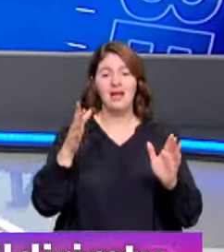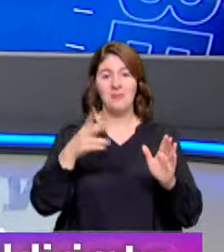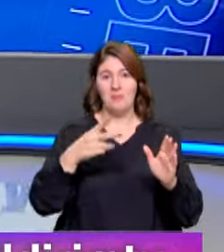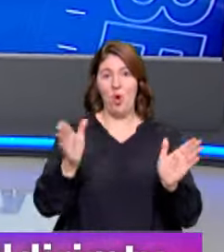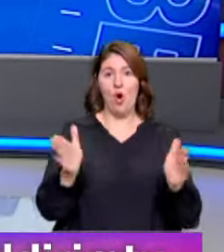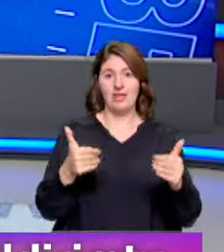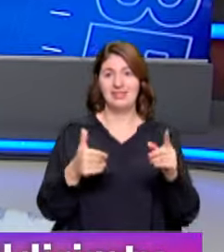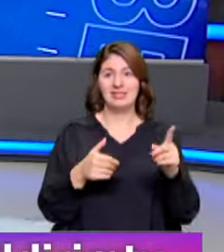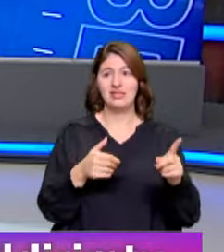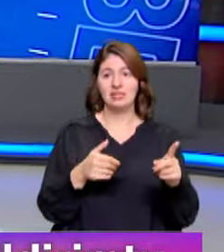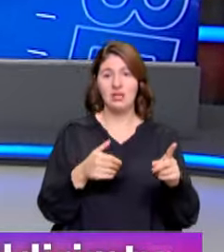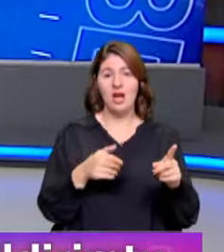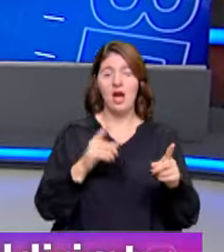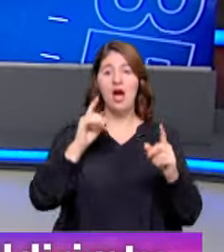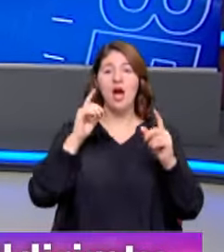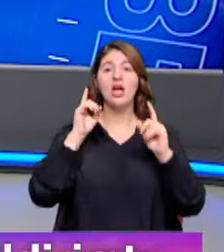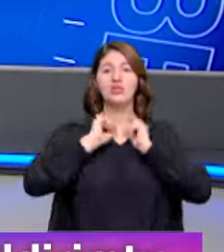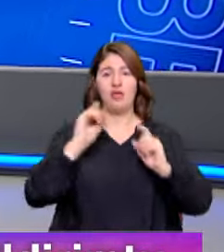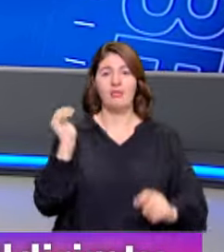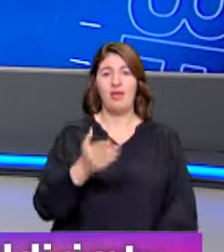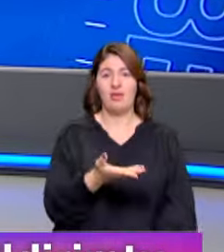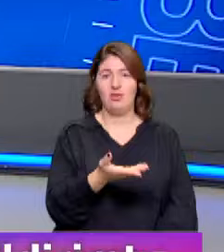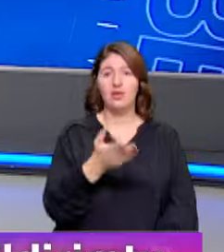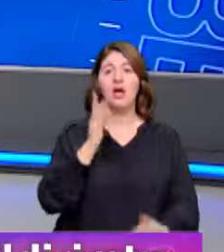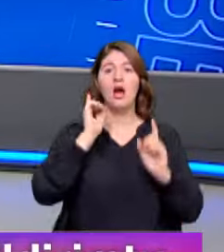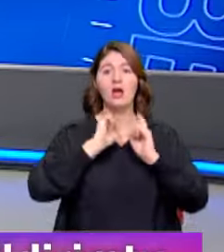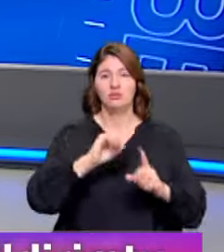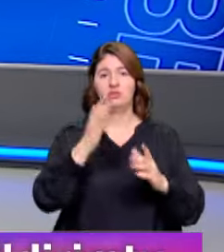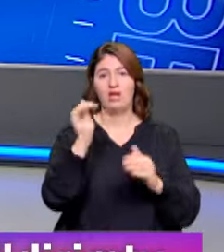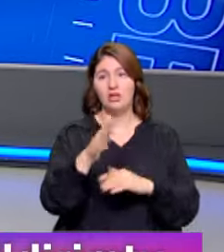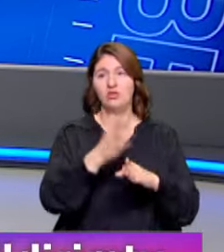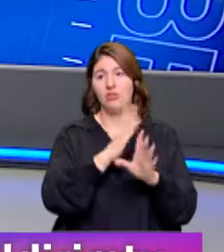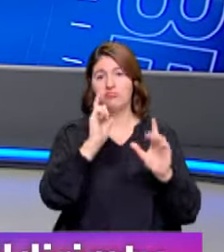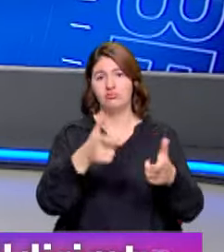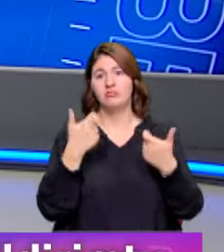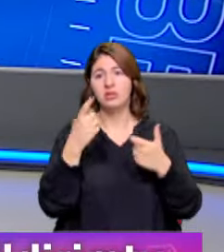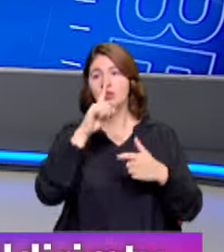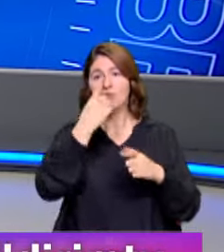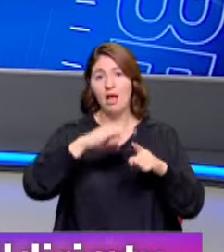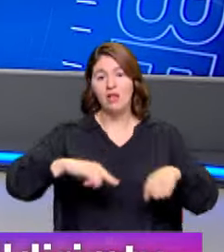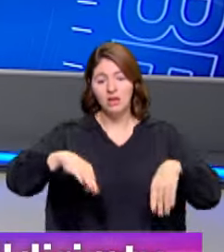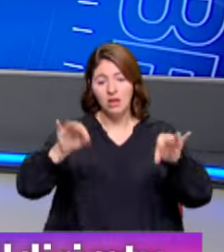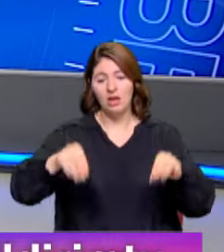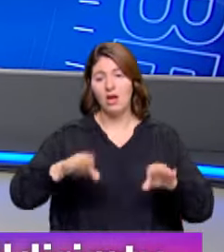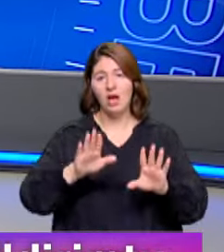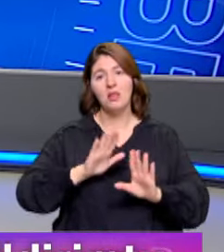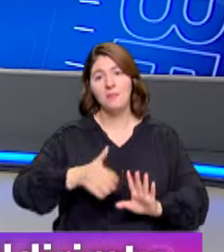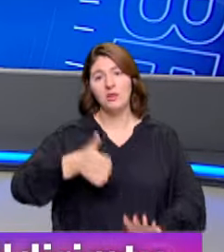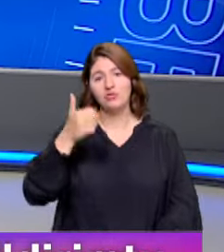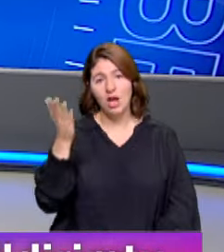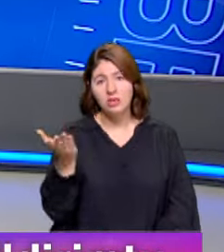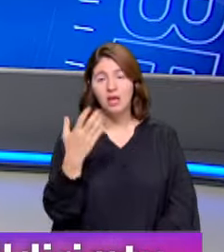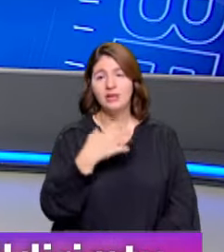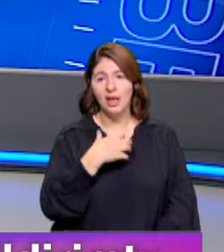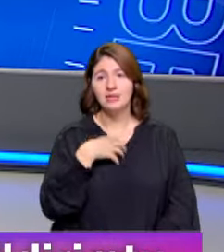Dal Beyefendi'nin makam odasına icra geldi. Haciz geldi ve sadece bir kilimle kaldı Sayın Başkan.